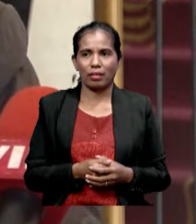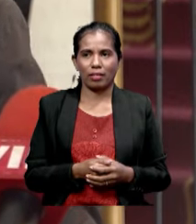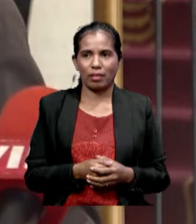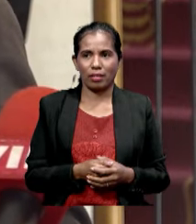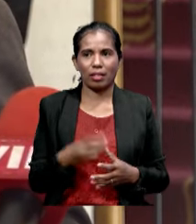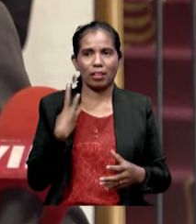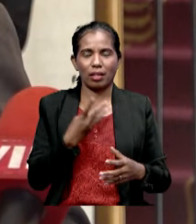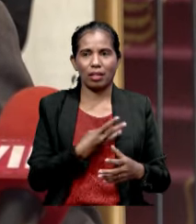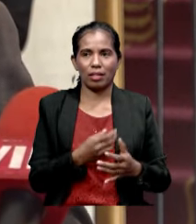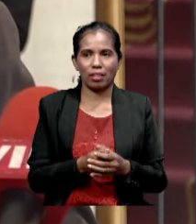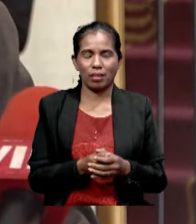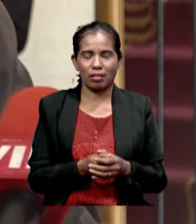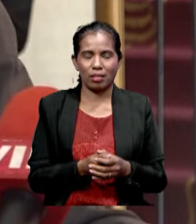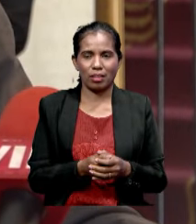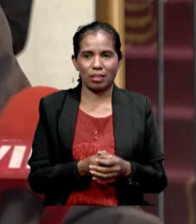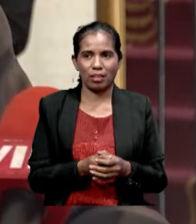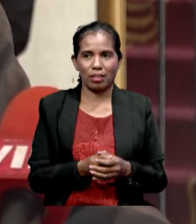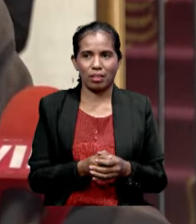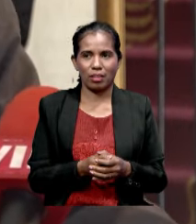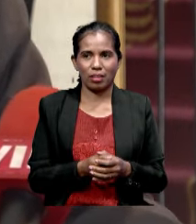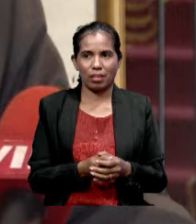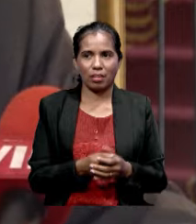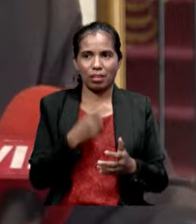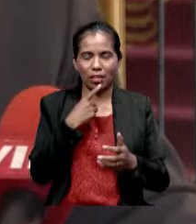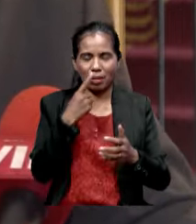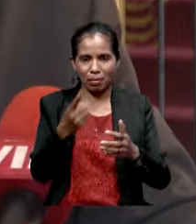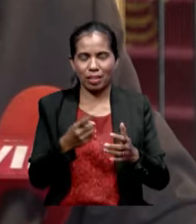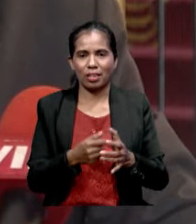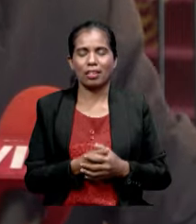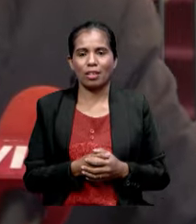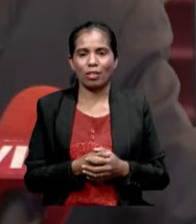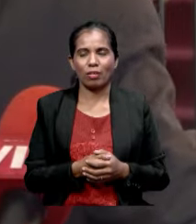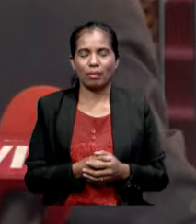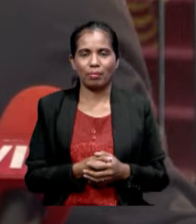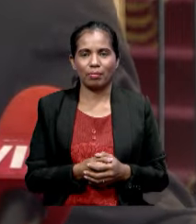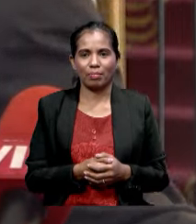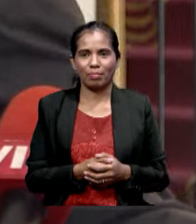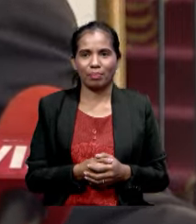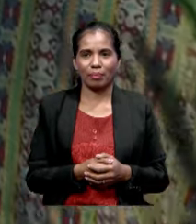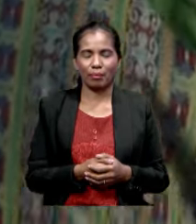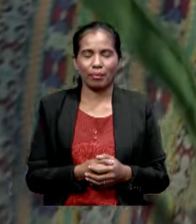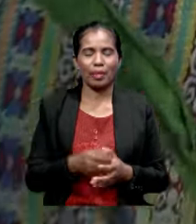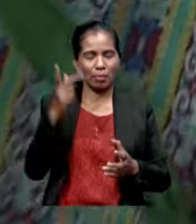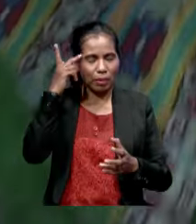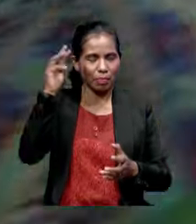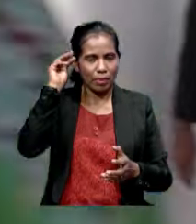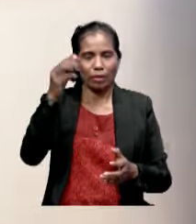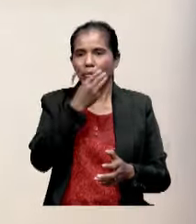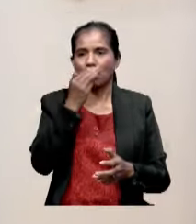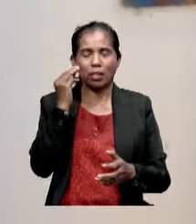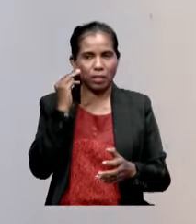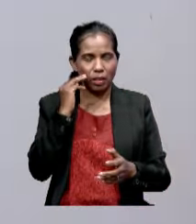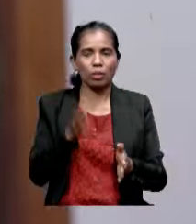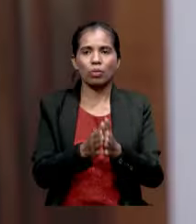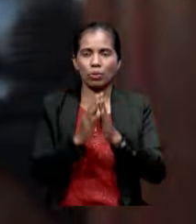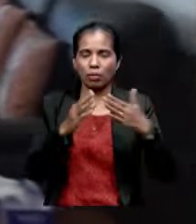amini makasih dia guri-guri kau tu, guri kau tu, kamu tu lagi muda kau dia. Finalis ne es primer ministro Mari Alkatiri, husu